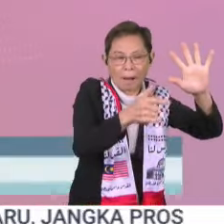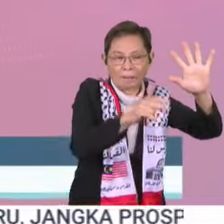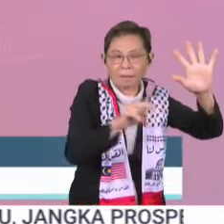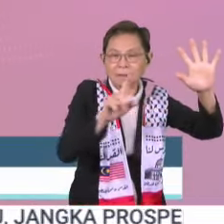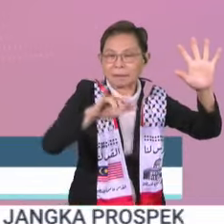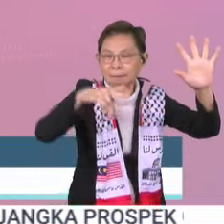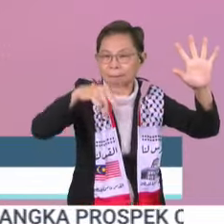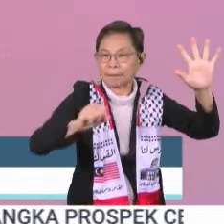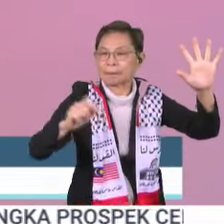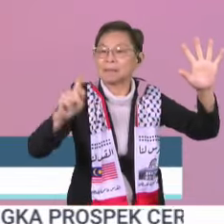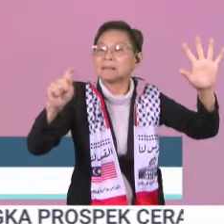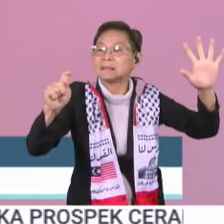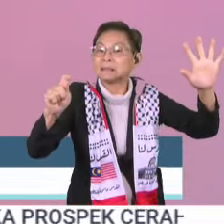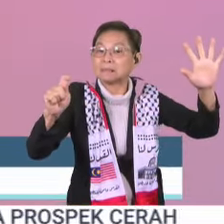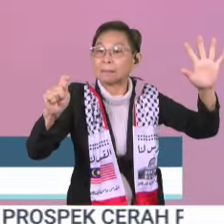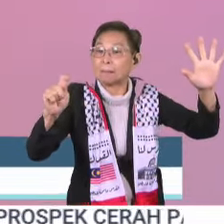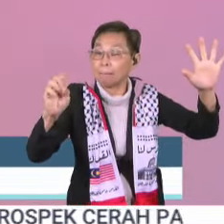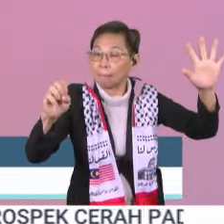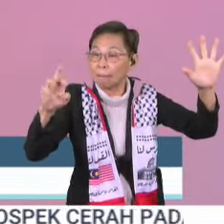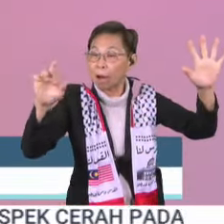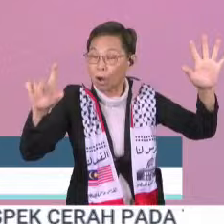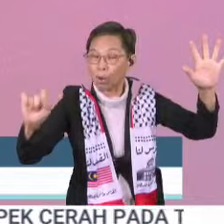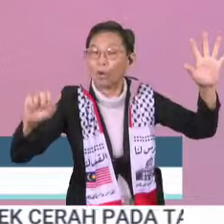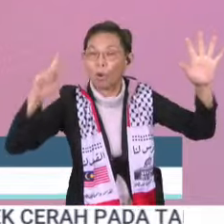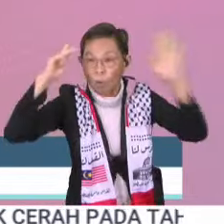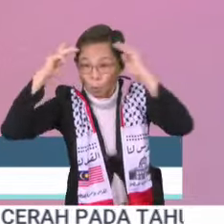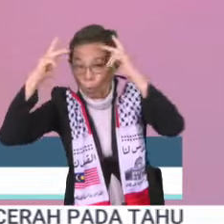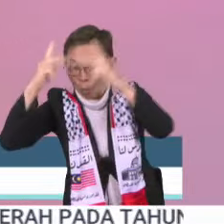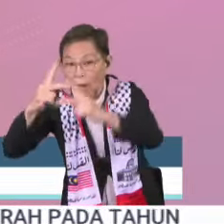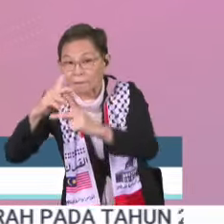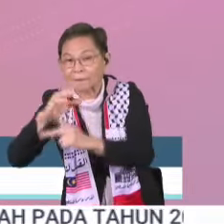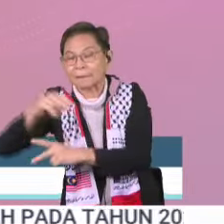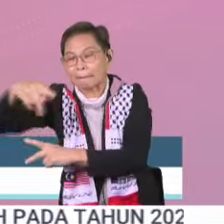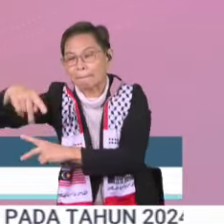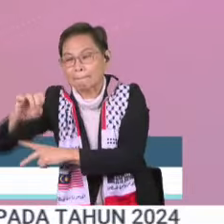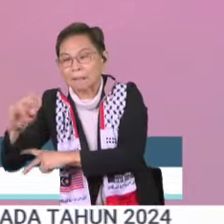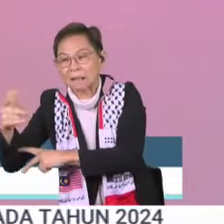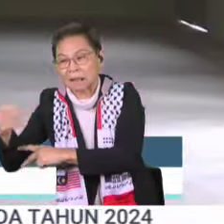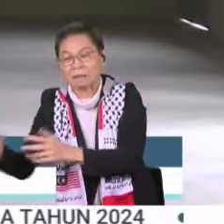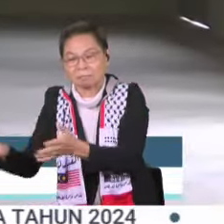Lipis, Temenloh, Kuantan dan Pekan. Ikuti laporan disediakan Rozihanis Abdul Rahman.